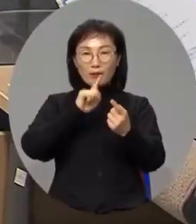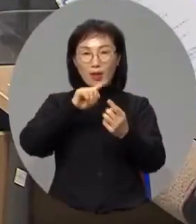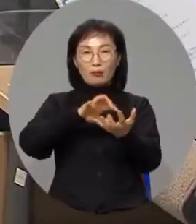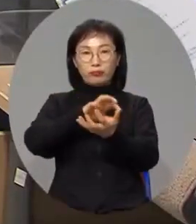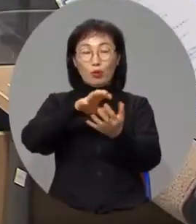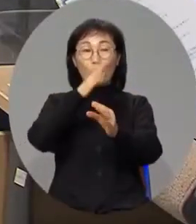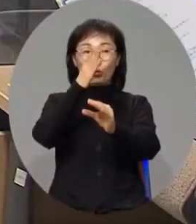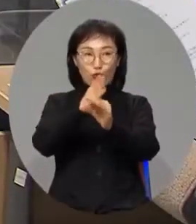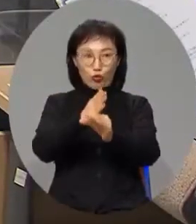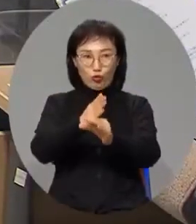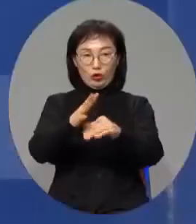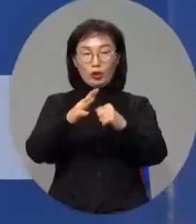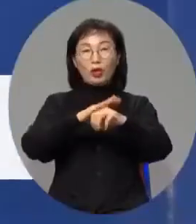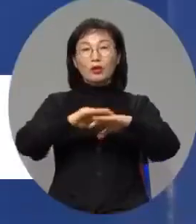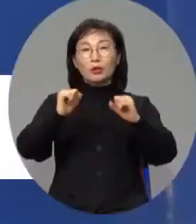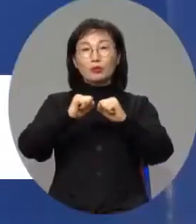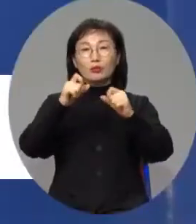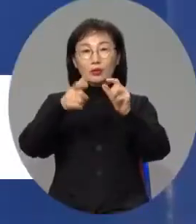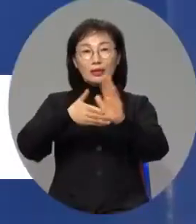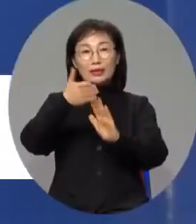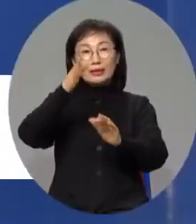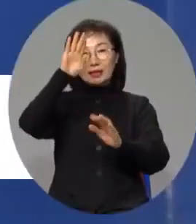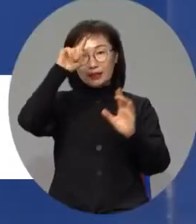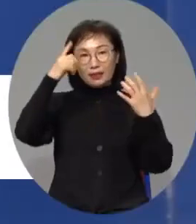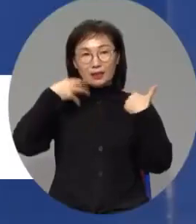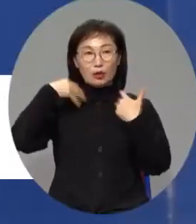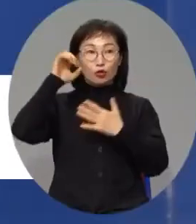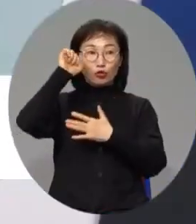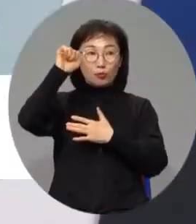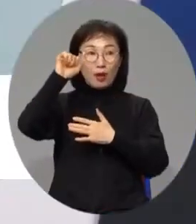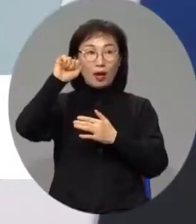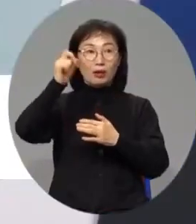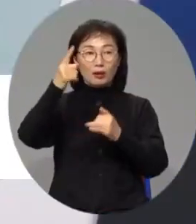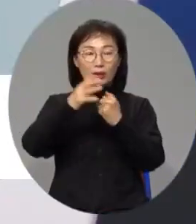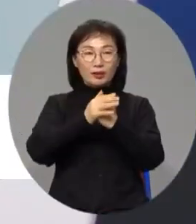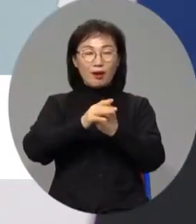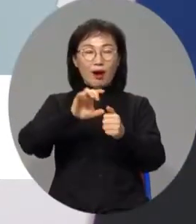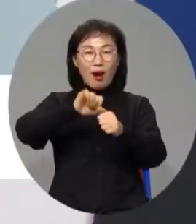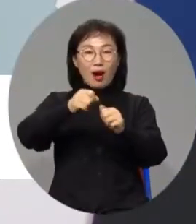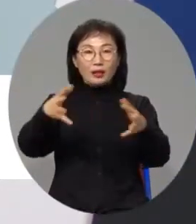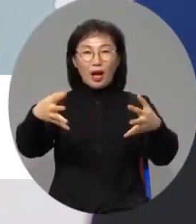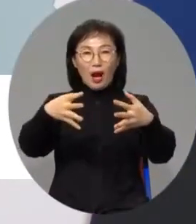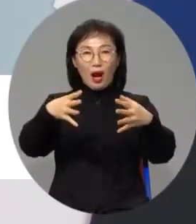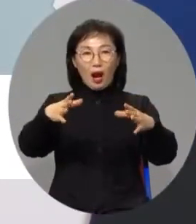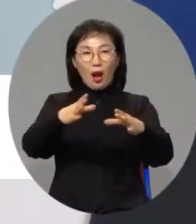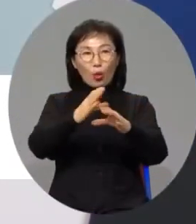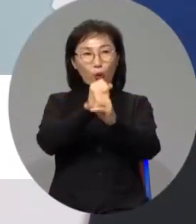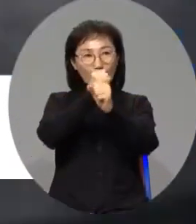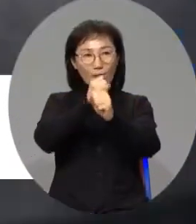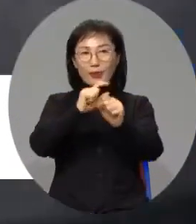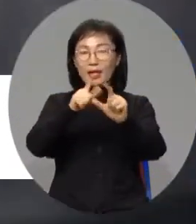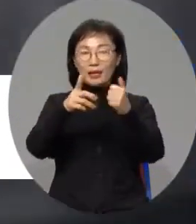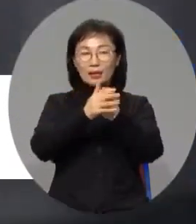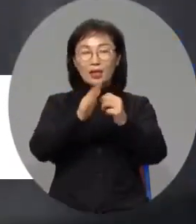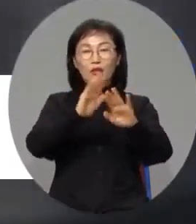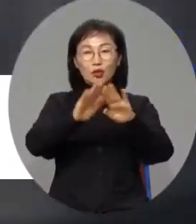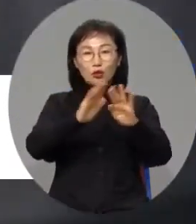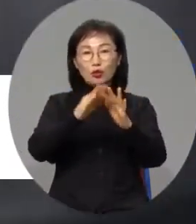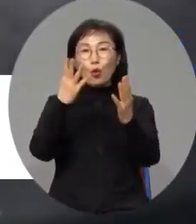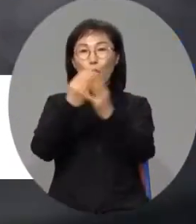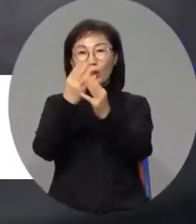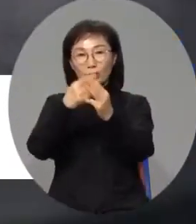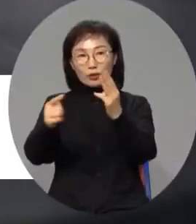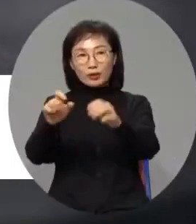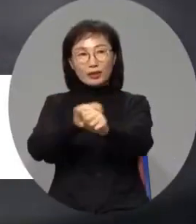전 도의회 부의장이 전주시장 출마를 선언하며 강제 통합이 아닌 상호 이익을 위한 전주 완주